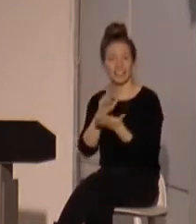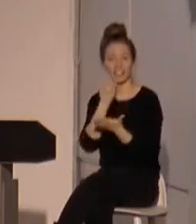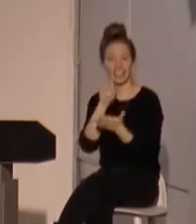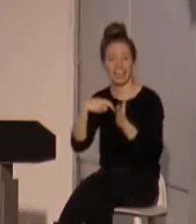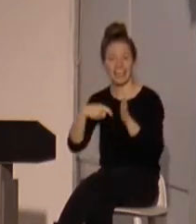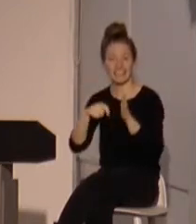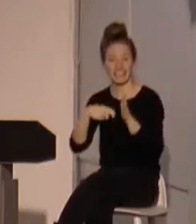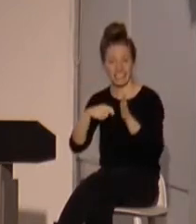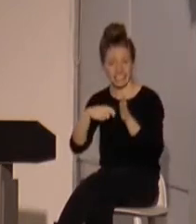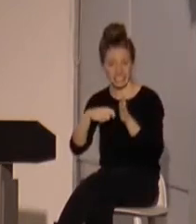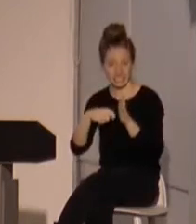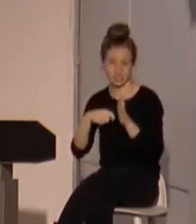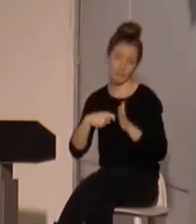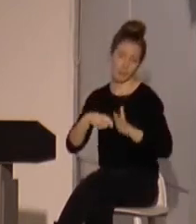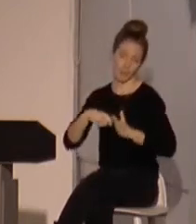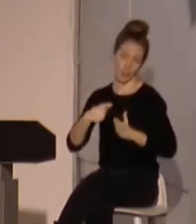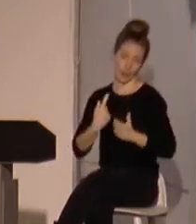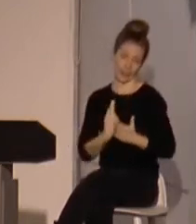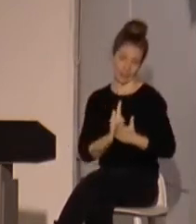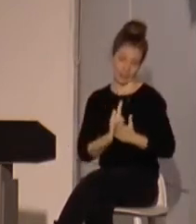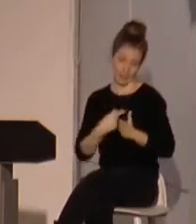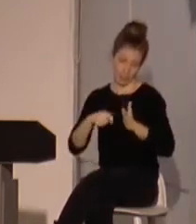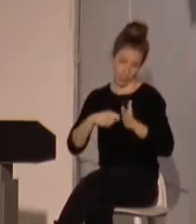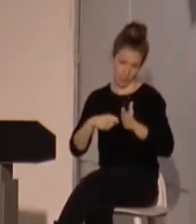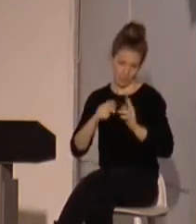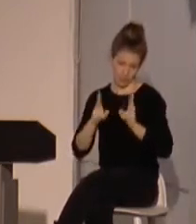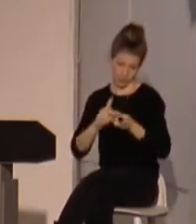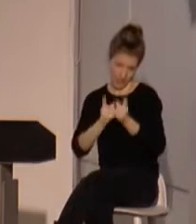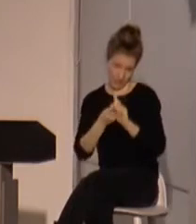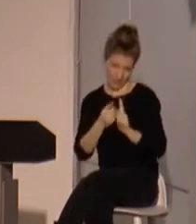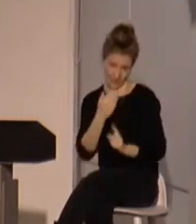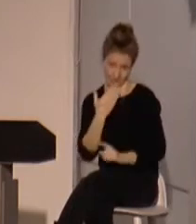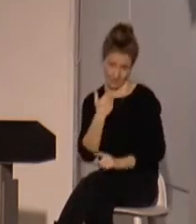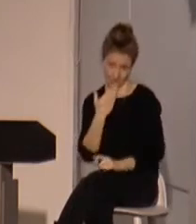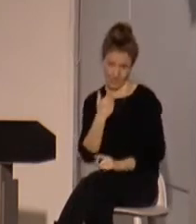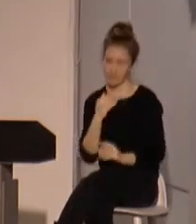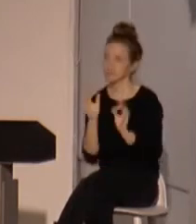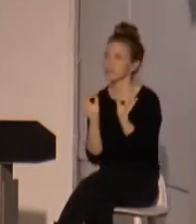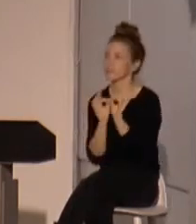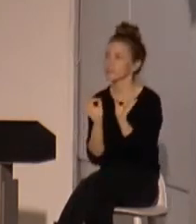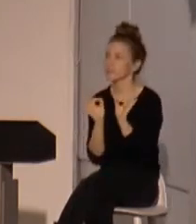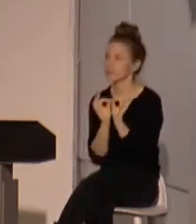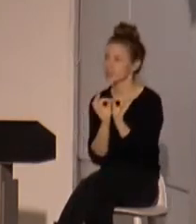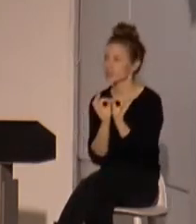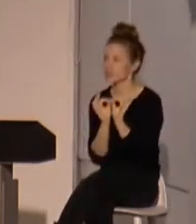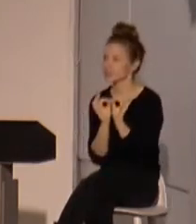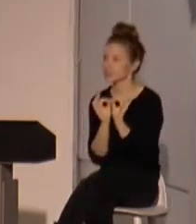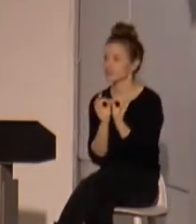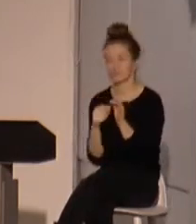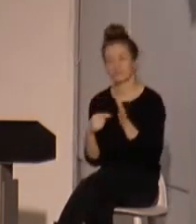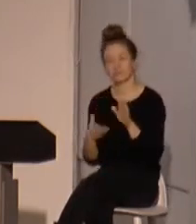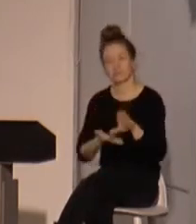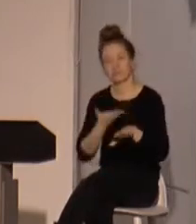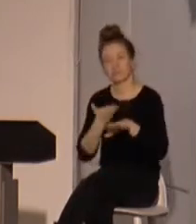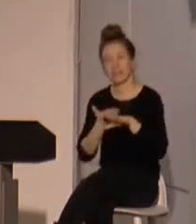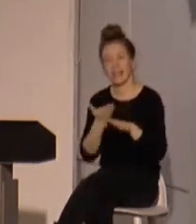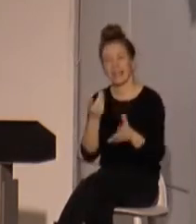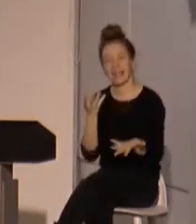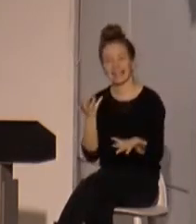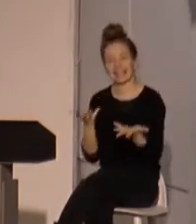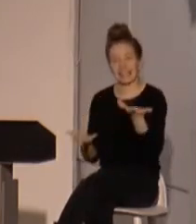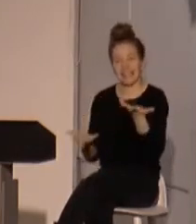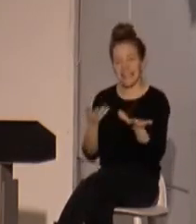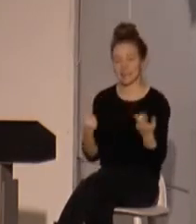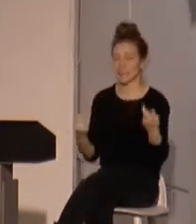תיקון, מתוקנים, אפשר לתרגם בעברית. הוא פשוט מעלה את הדילמה סביב